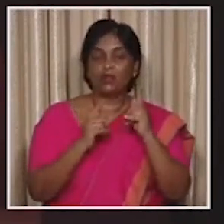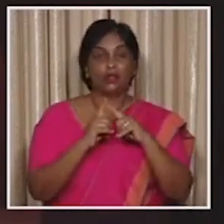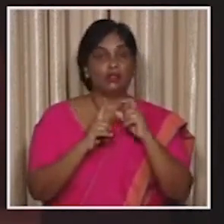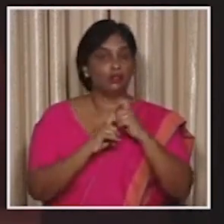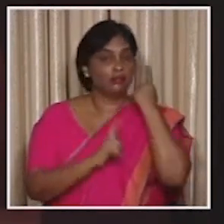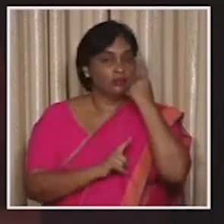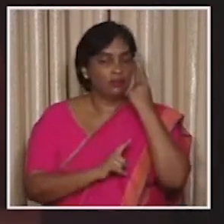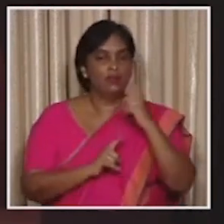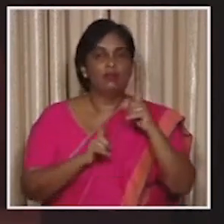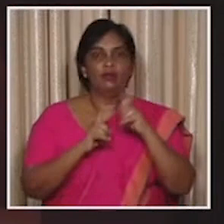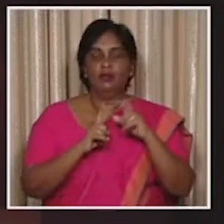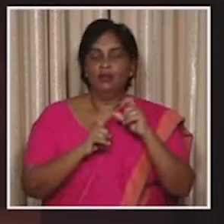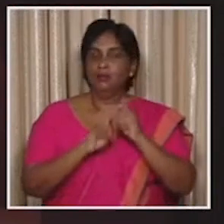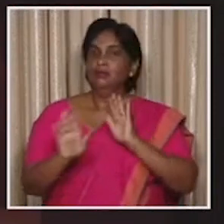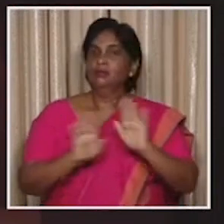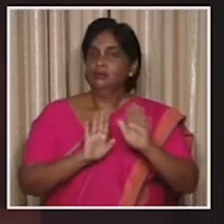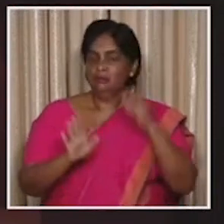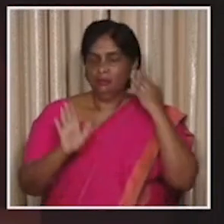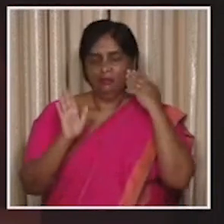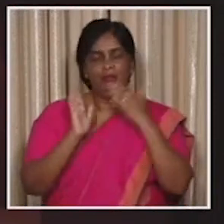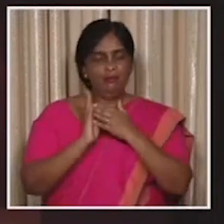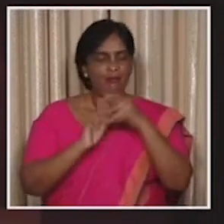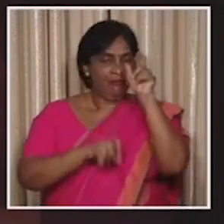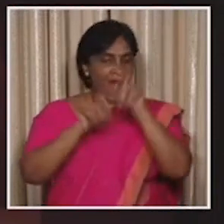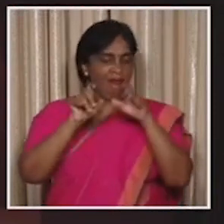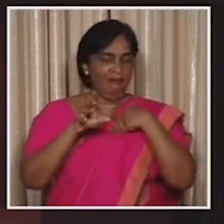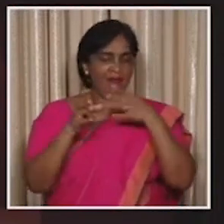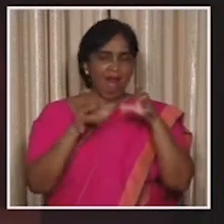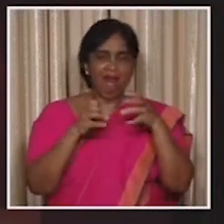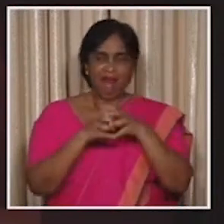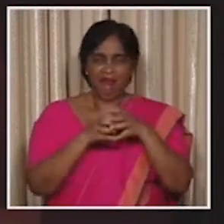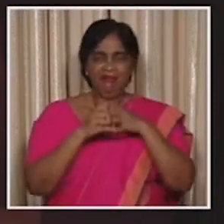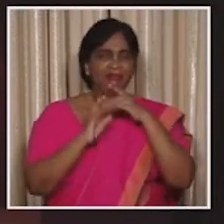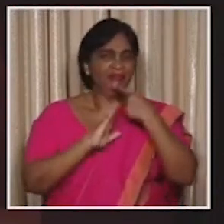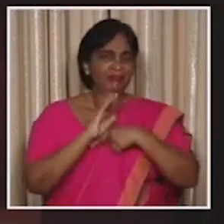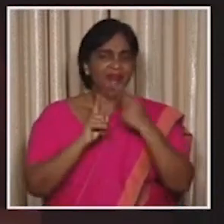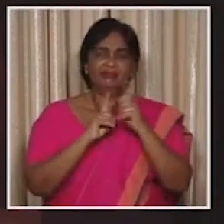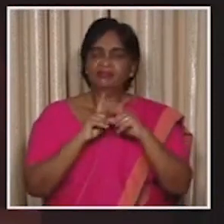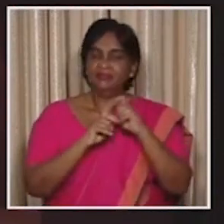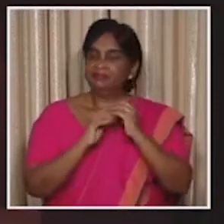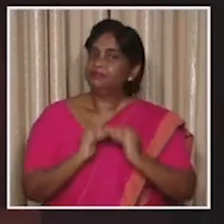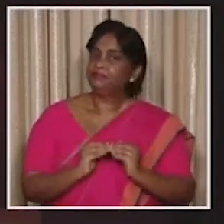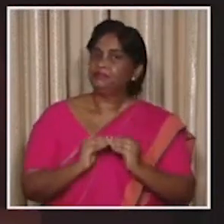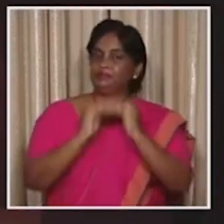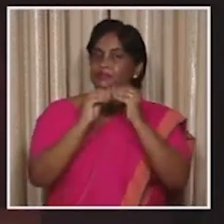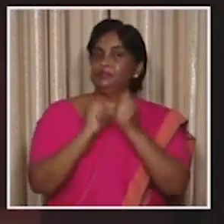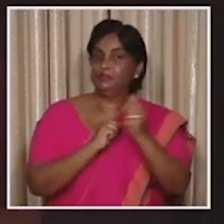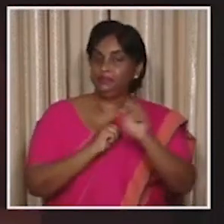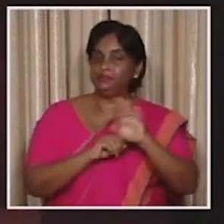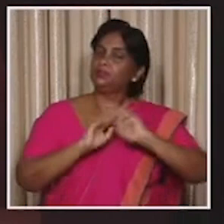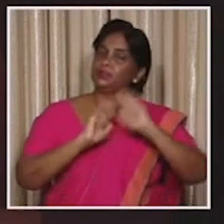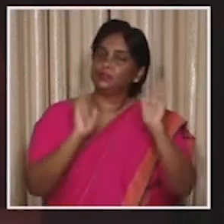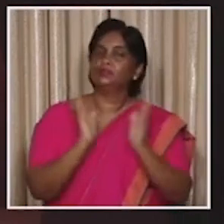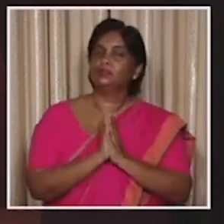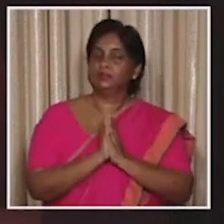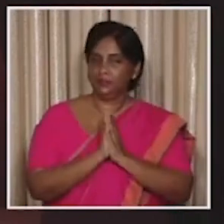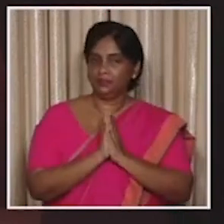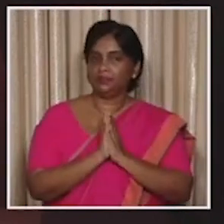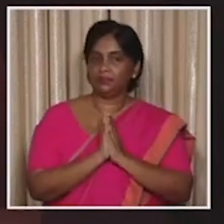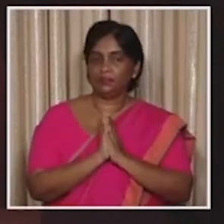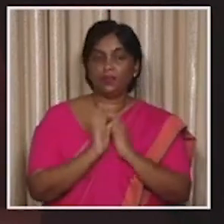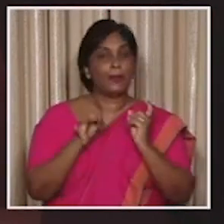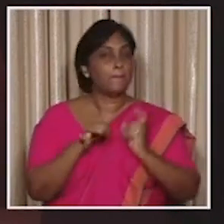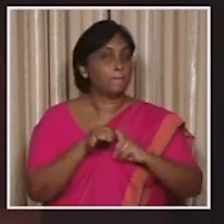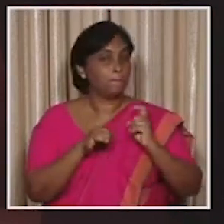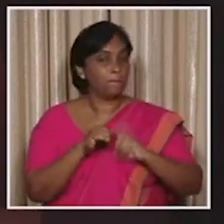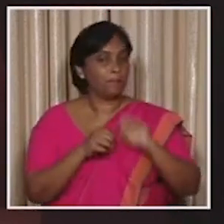අධ්‍යාපනඥ සහ අධ්‍යාපන පරිපාලන ශාස්ත්‍රයන් වල රටේ අධ්‍යාපනීය ගොඩනගන්නට කටයුතු කරන මේ සීළු දිනාගේම